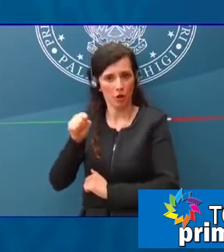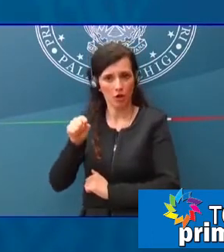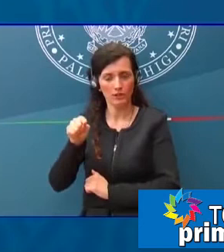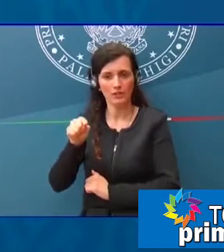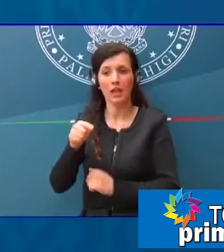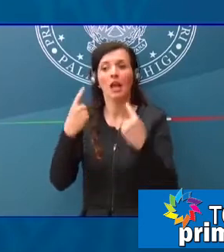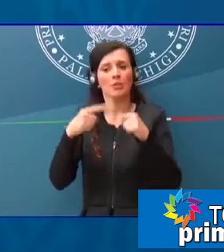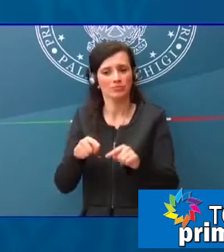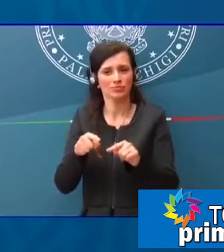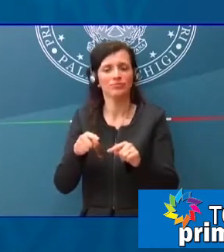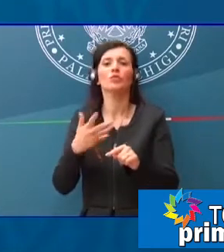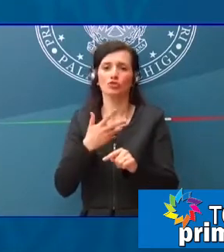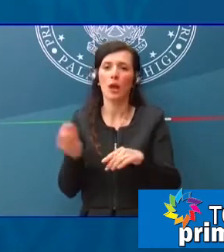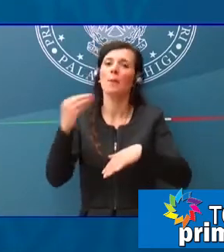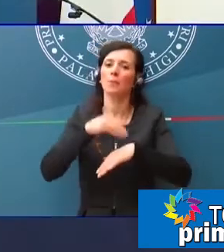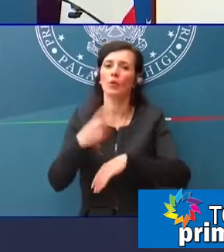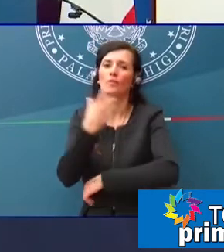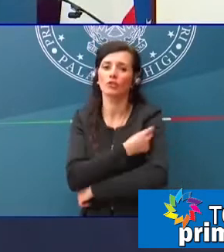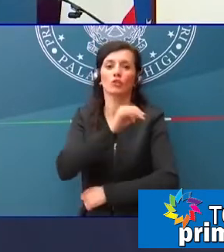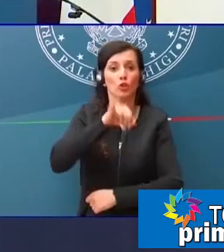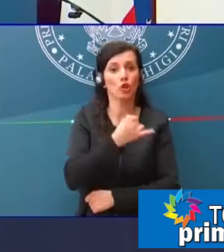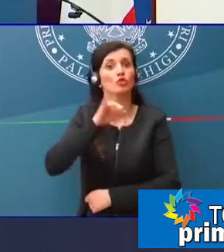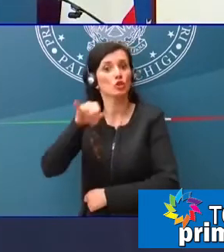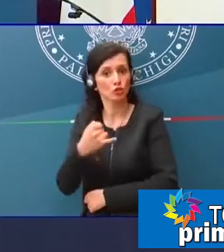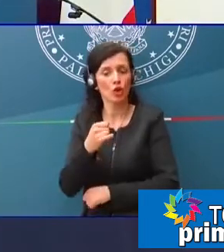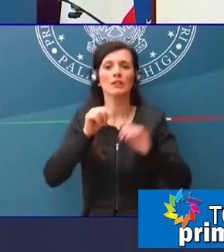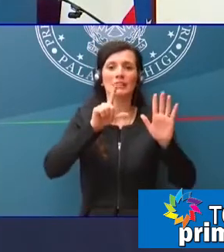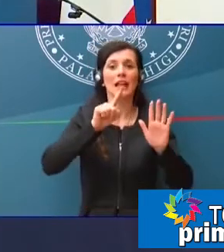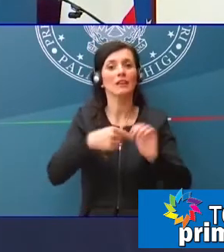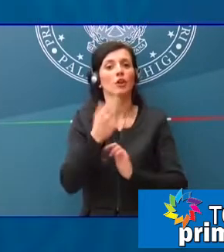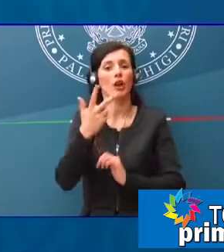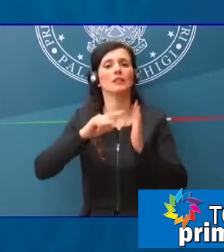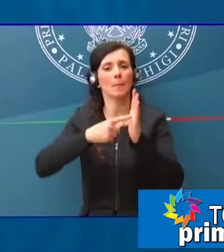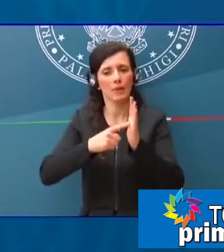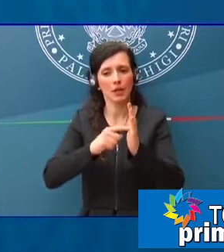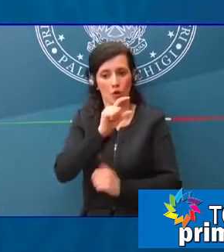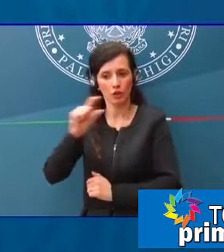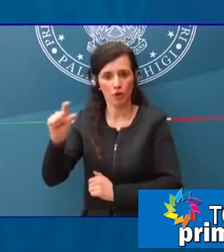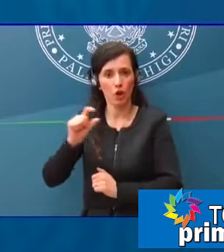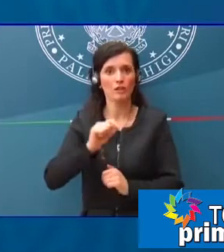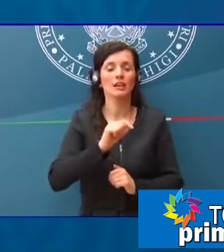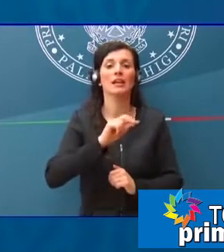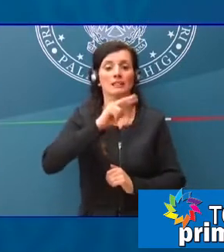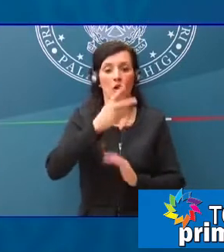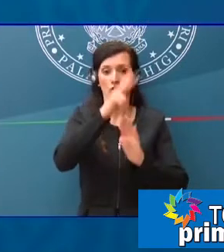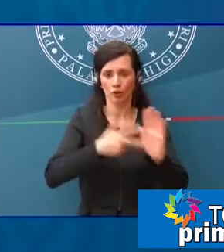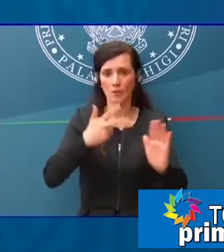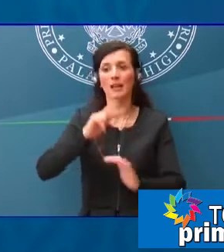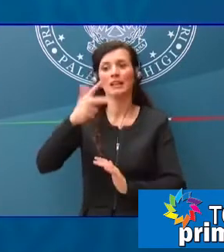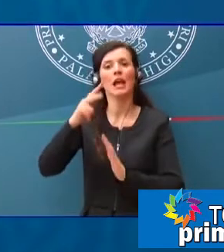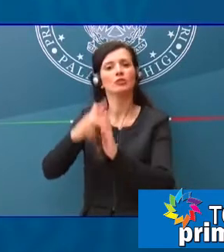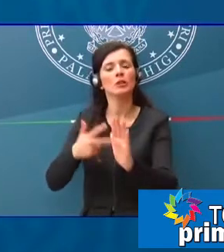sarà anche il vaccino di Johnson & Johnson con 7,3 milioni di dosi nel secondo trimestre e 15,9 nel